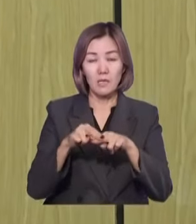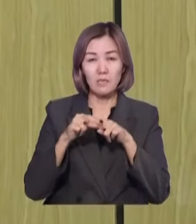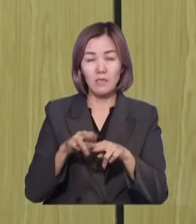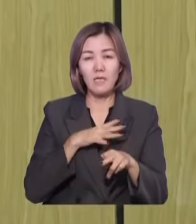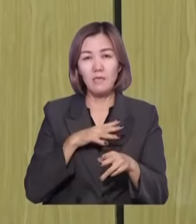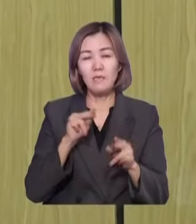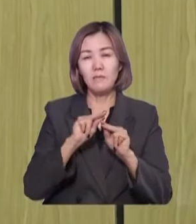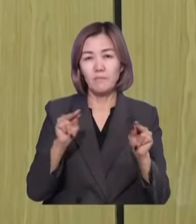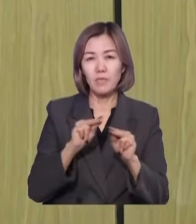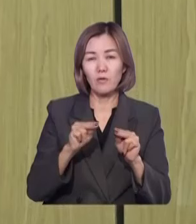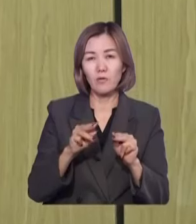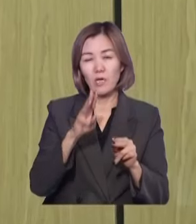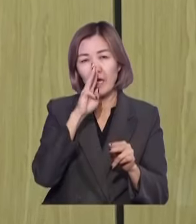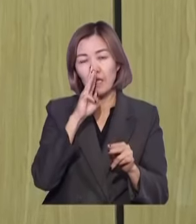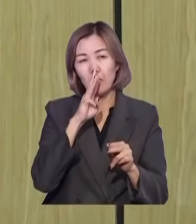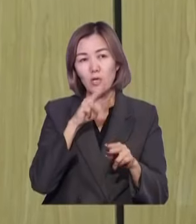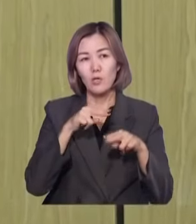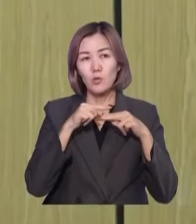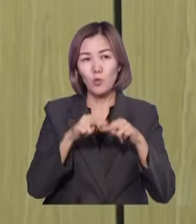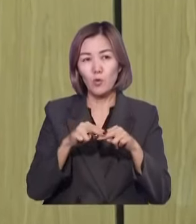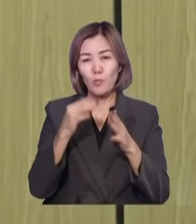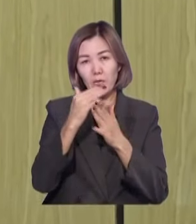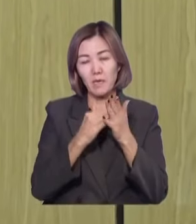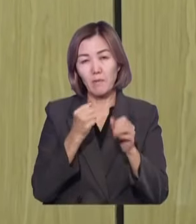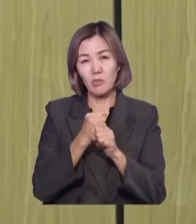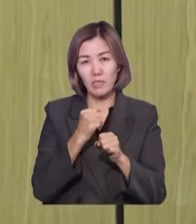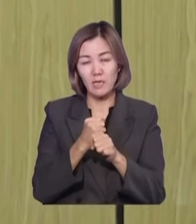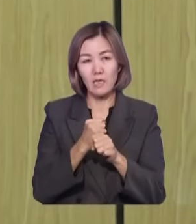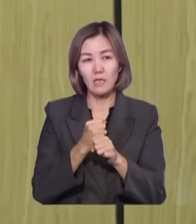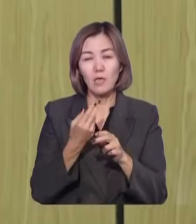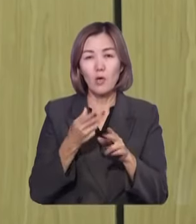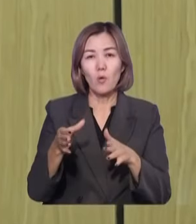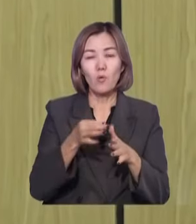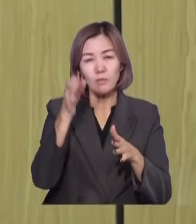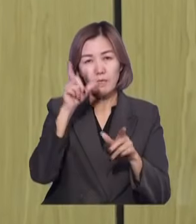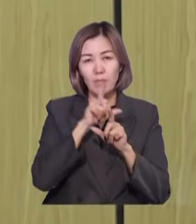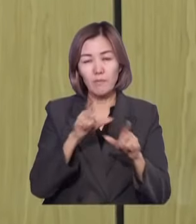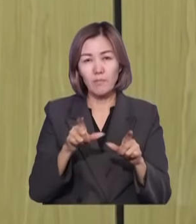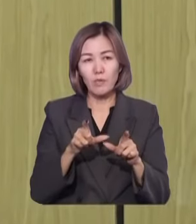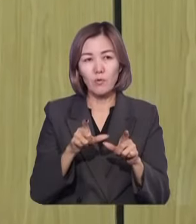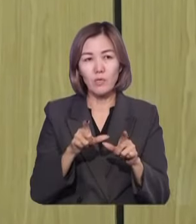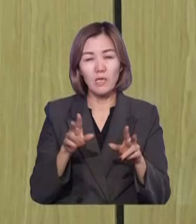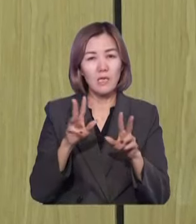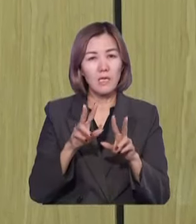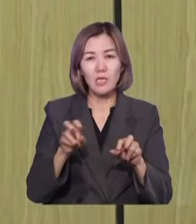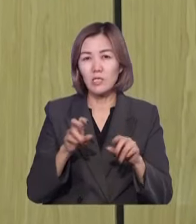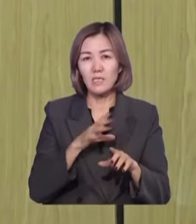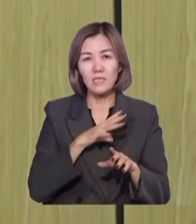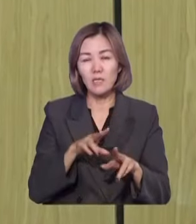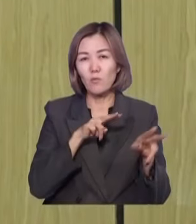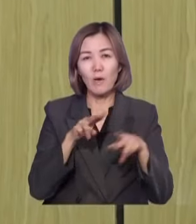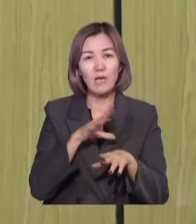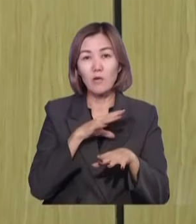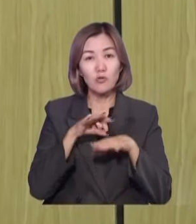арнайы педагогтарға айлық төлеу жобасы арқылы аударып келген. Бұл ретте облыстық білім беру басқармасының тарапынан ешқандай тексеру мен бақылау